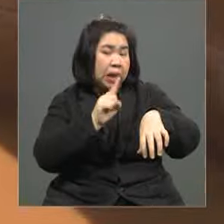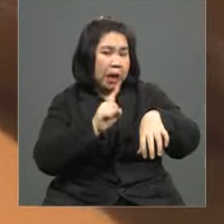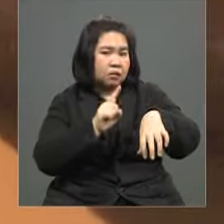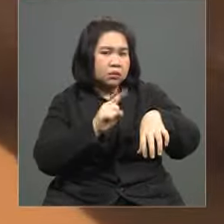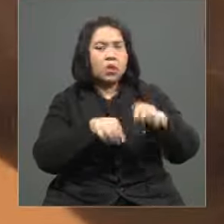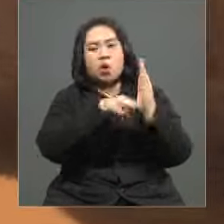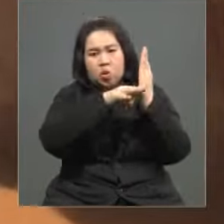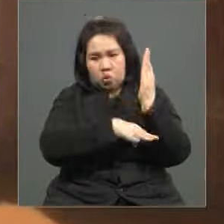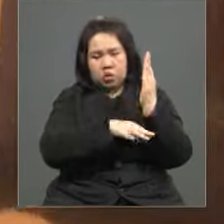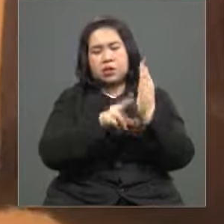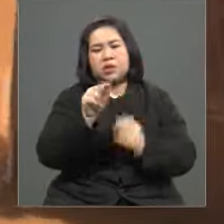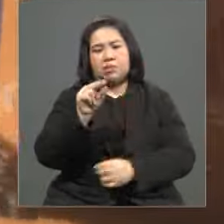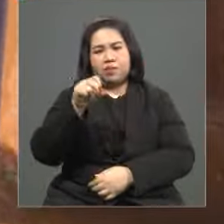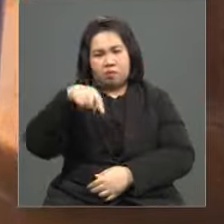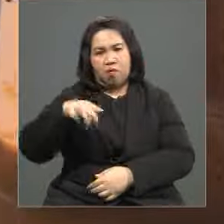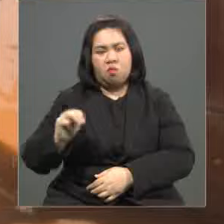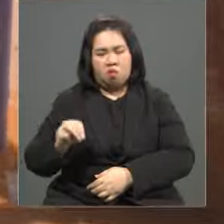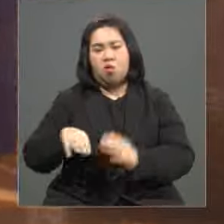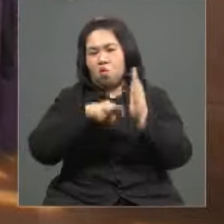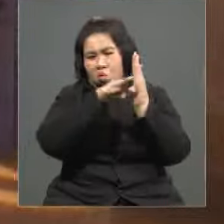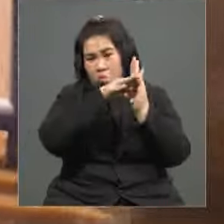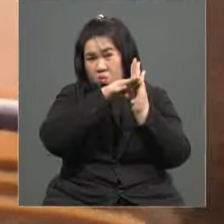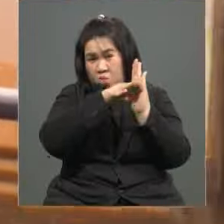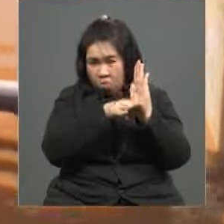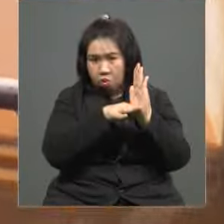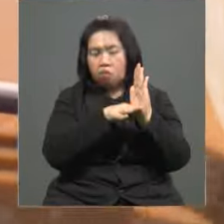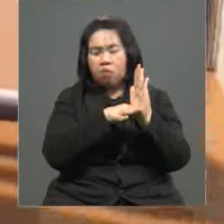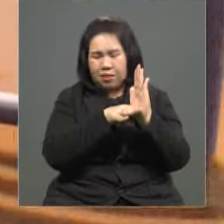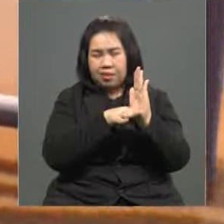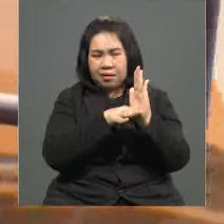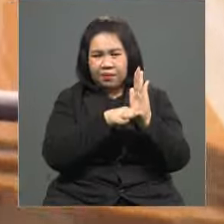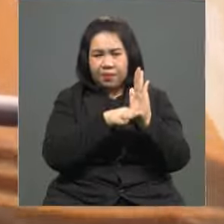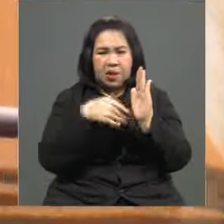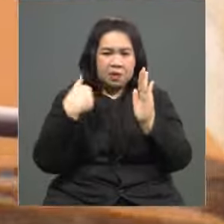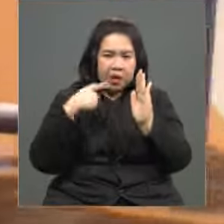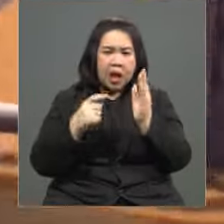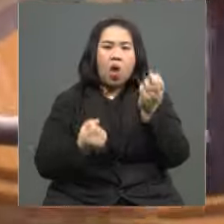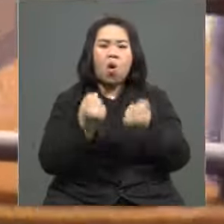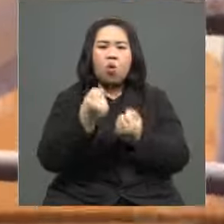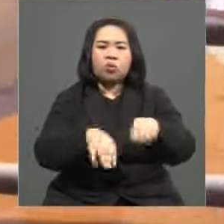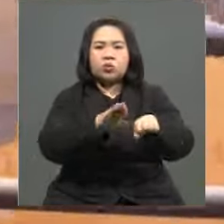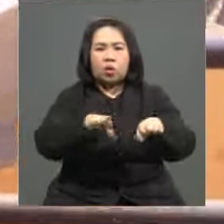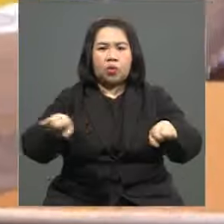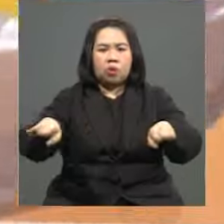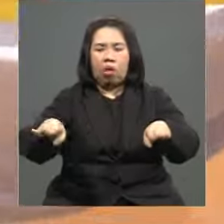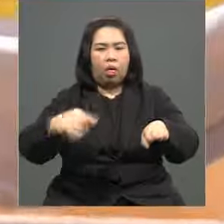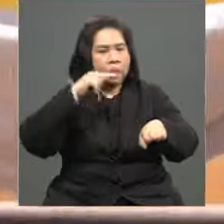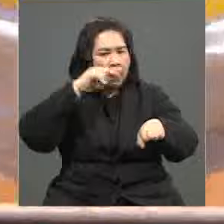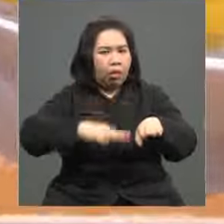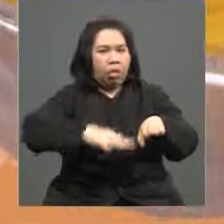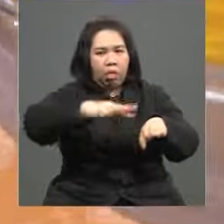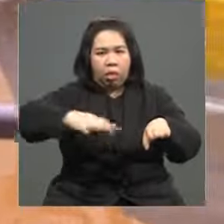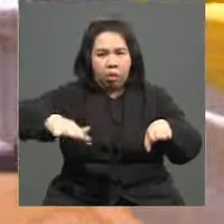30ซมครับหลังจากที่ได้ท่วมหนักนะครับแล้วก็มีรถของเจ้าหน้าที่เนี่ยจอดเสียหายอยู่ภาย